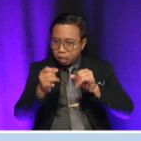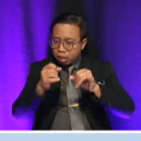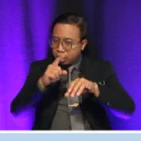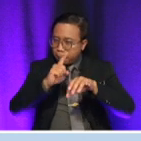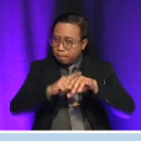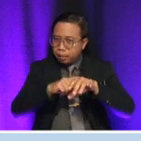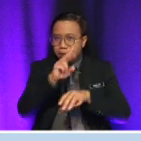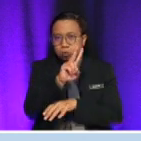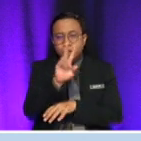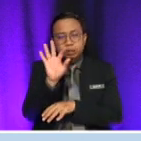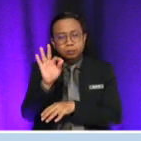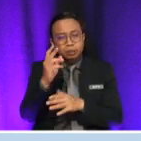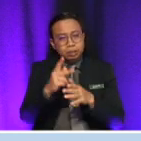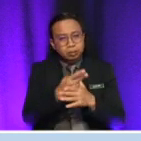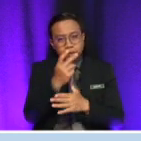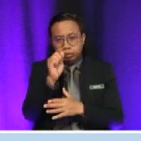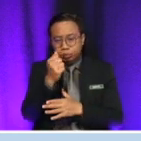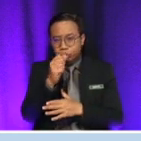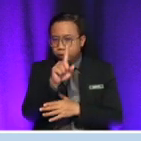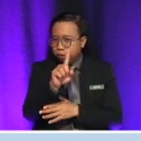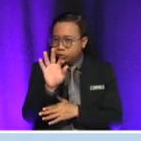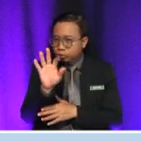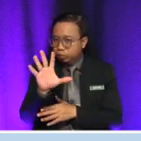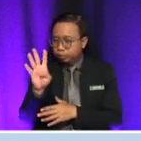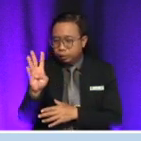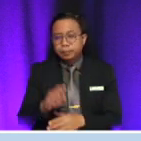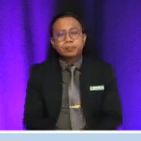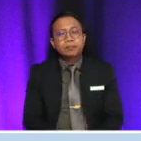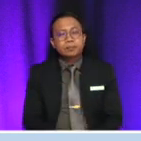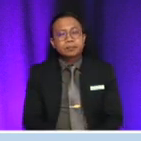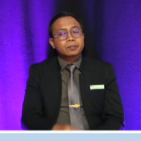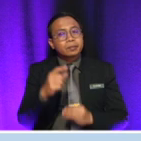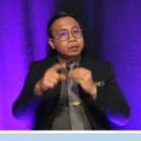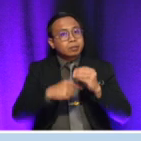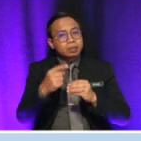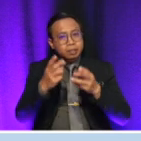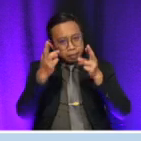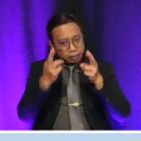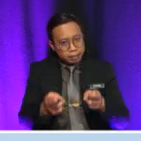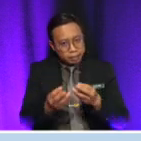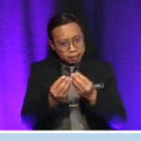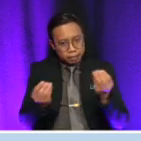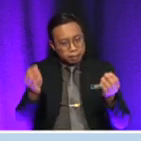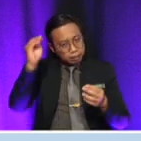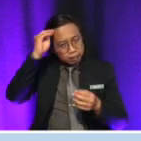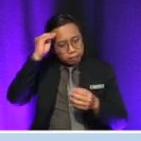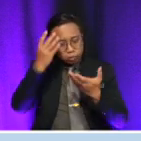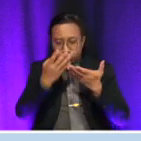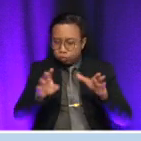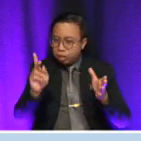29 Oktober 1954 dan apabila rakyat Tanah Melayu telah mendaftar